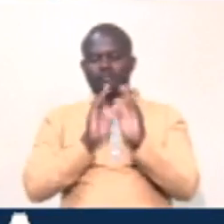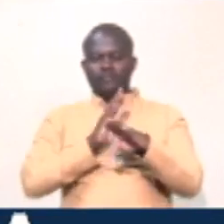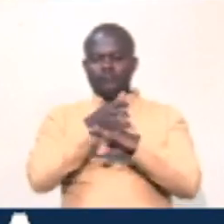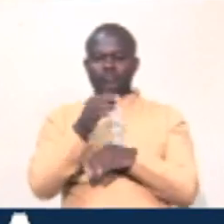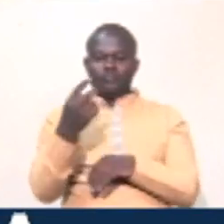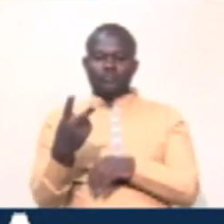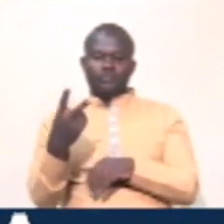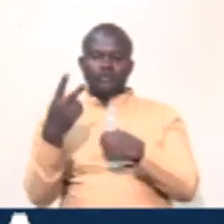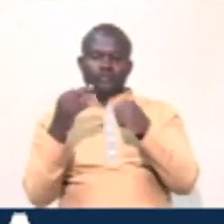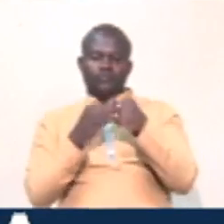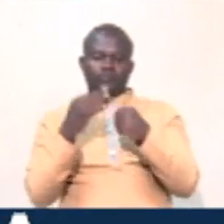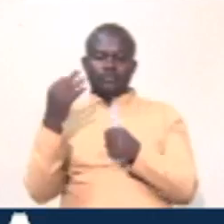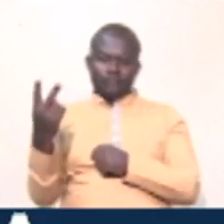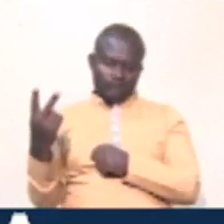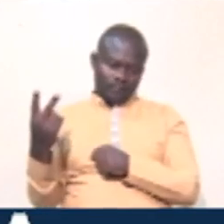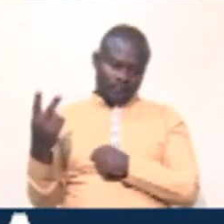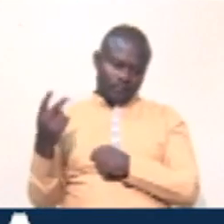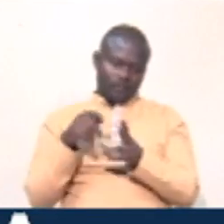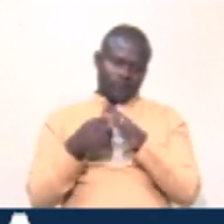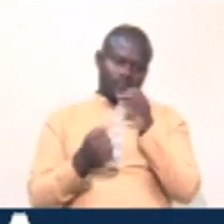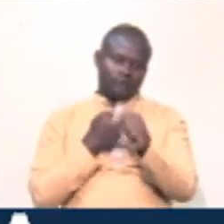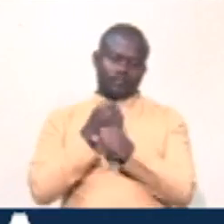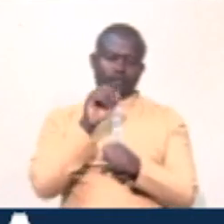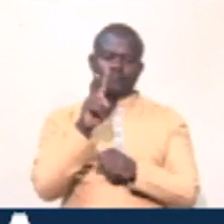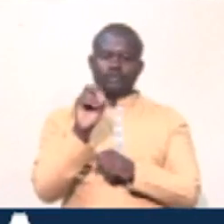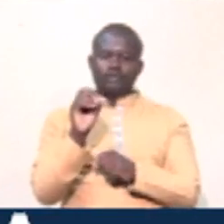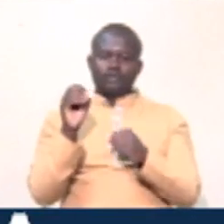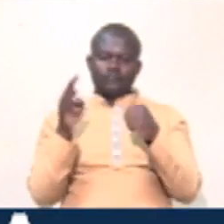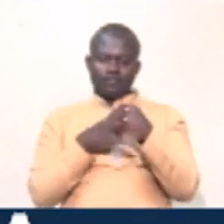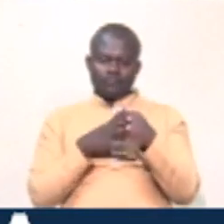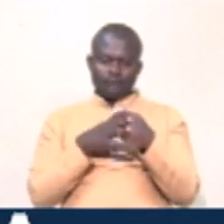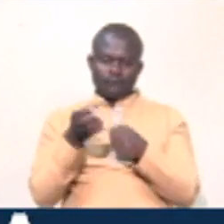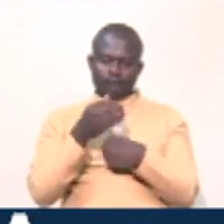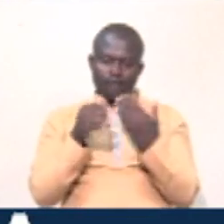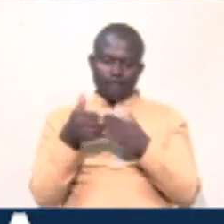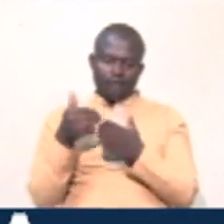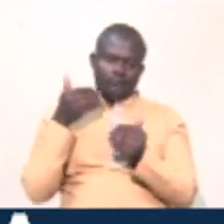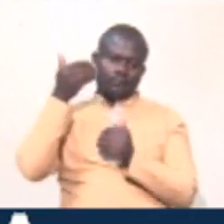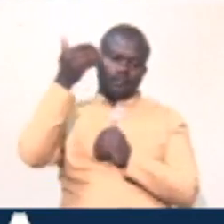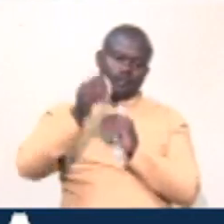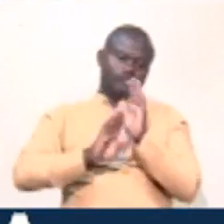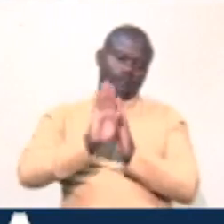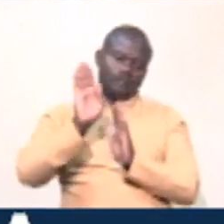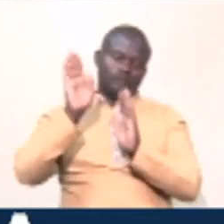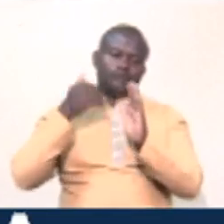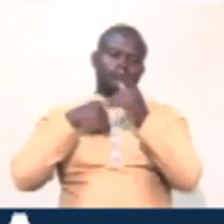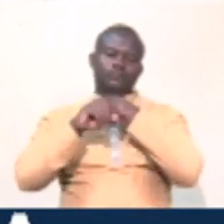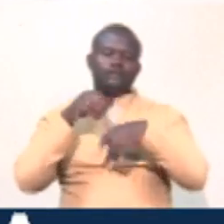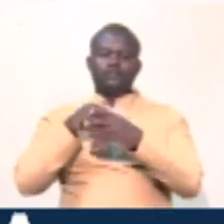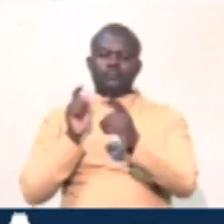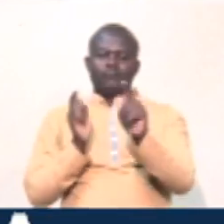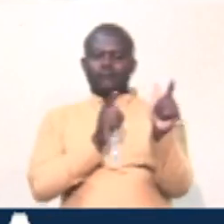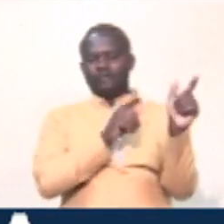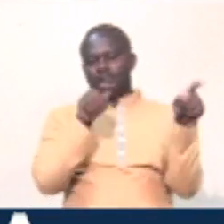kuri 282. Kuva mu mwaka w'ibihumbi 2009, iyi koperative yagize uruhare rukomeye mu iterambere ry'abamugariye ku rugamba bo muri aka